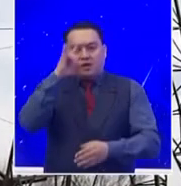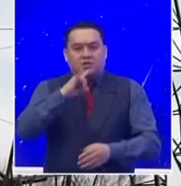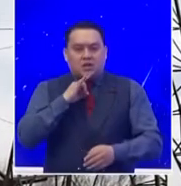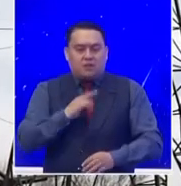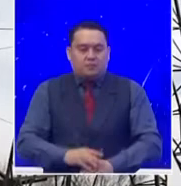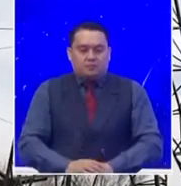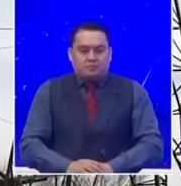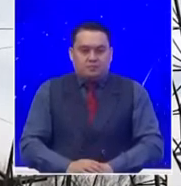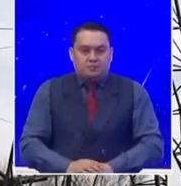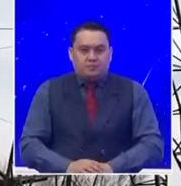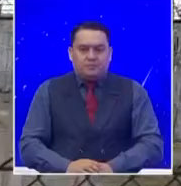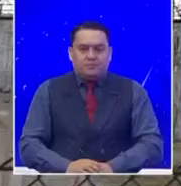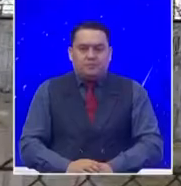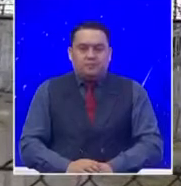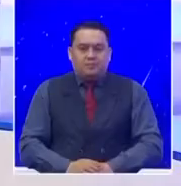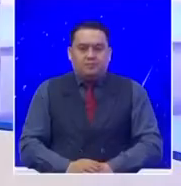Казахстана.